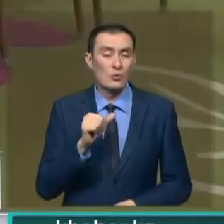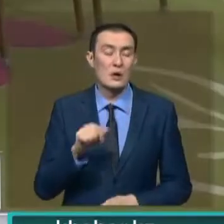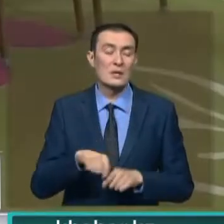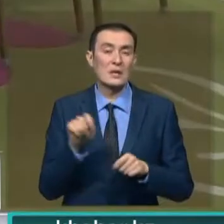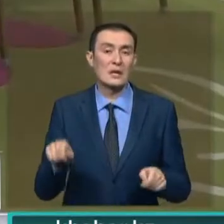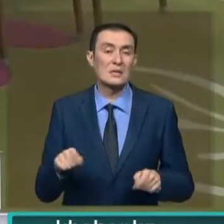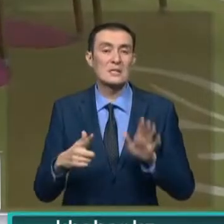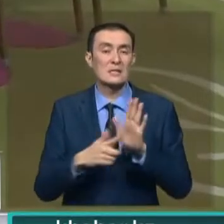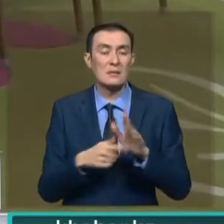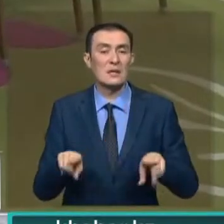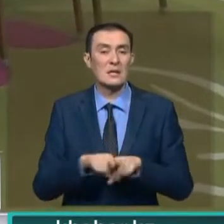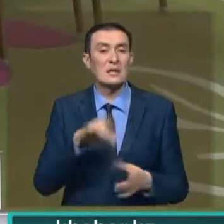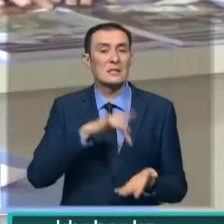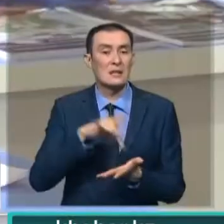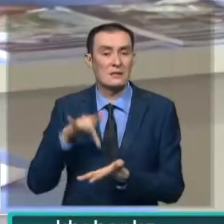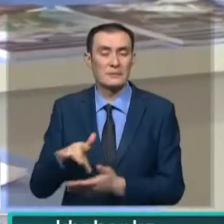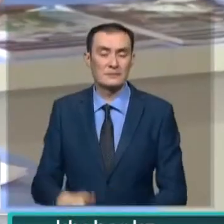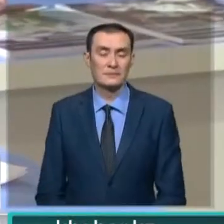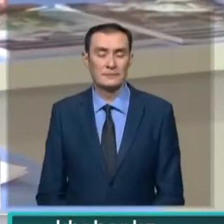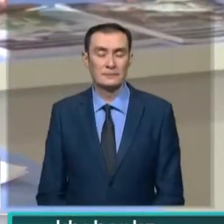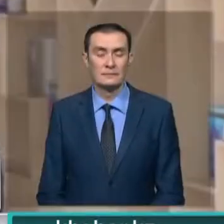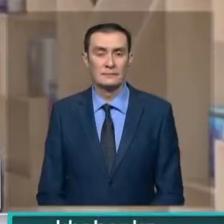открылась 7 подобных центров